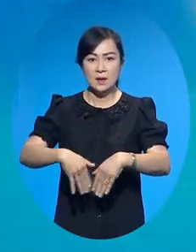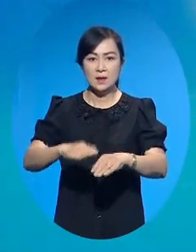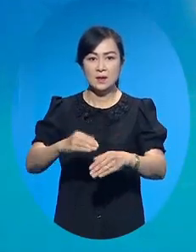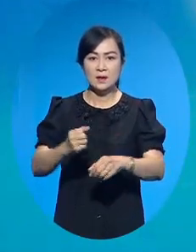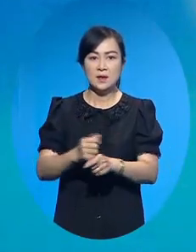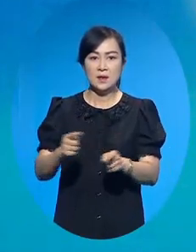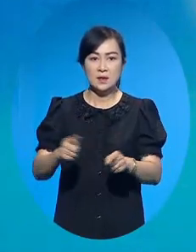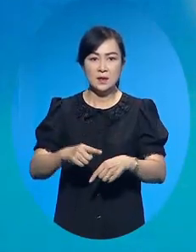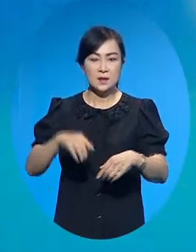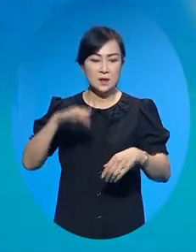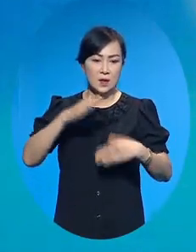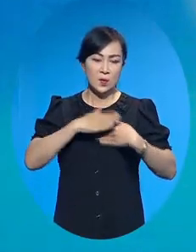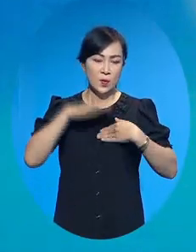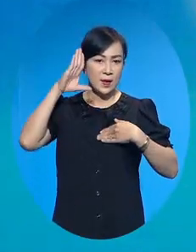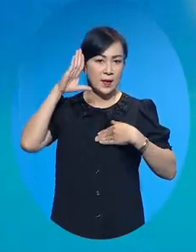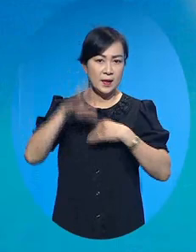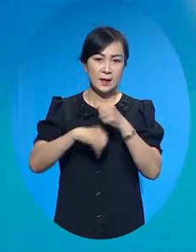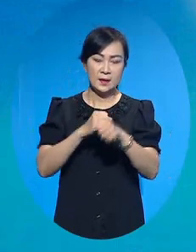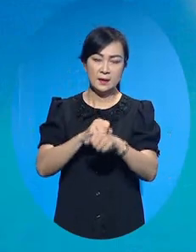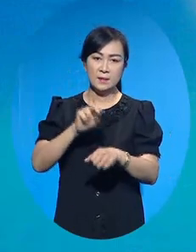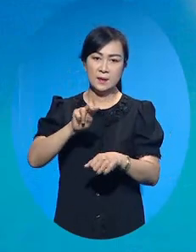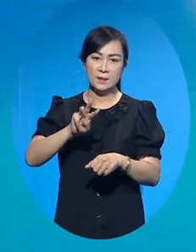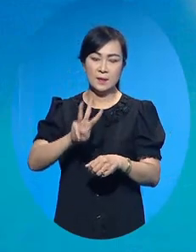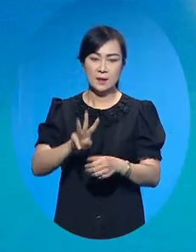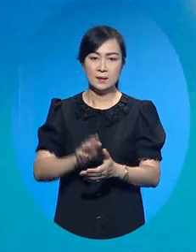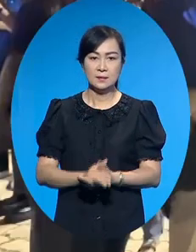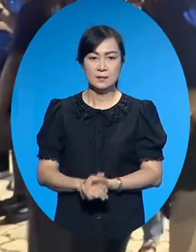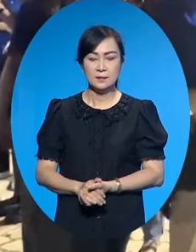chiến dịch tình nguyện hè năm 2023.